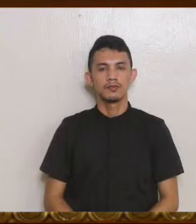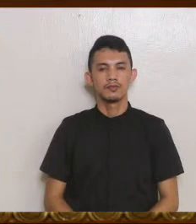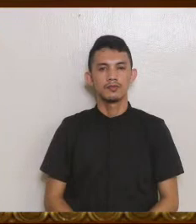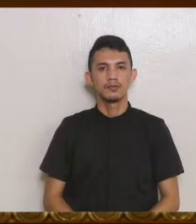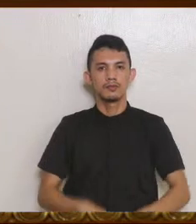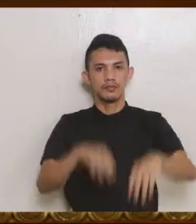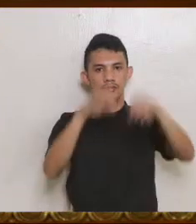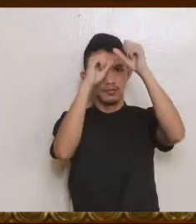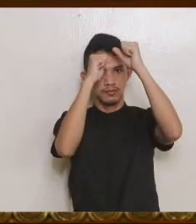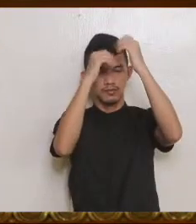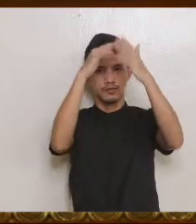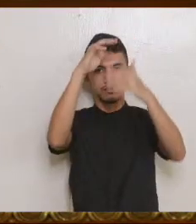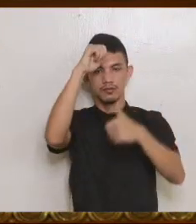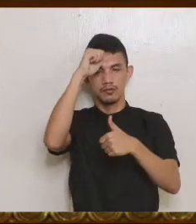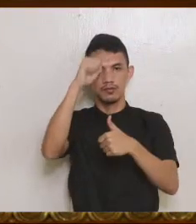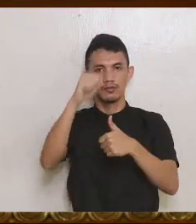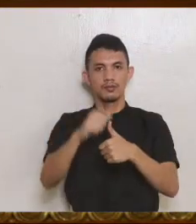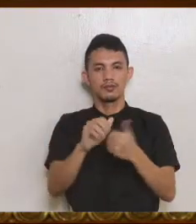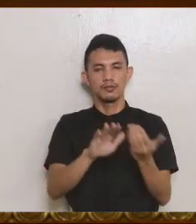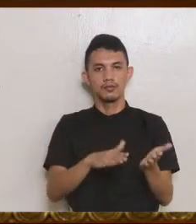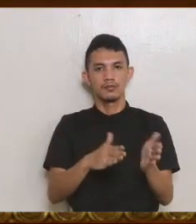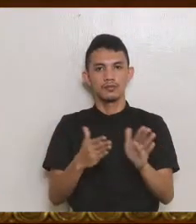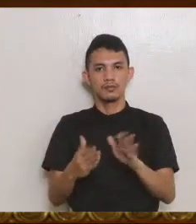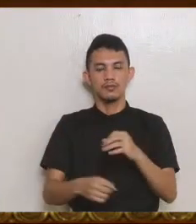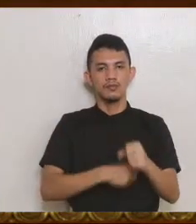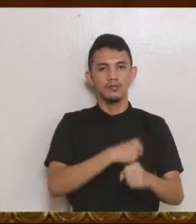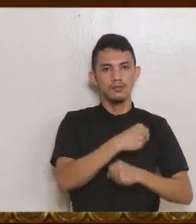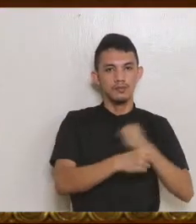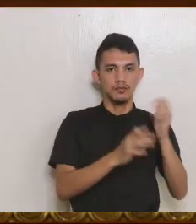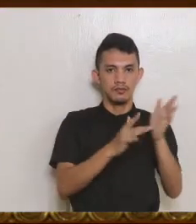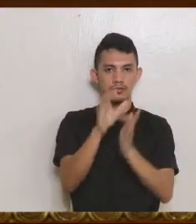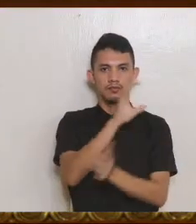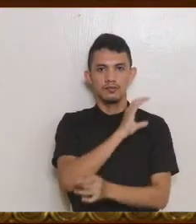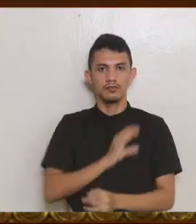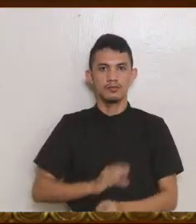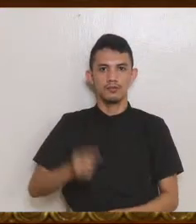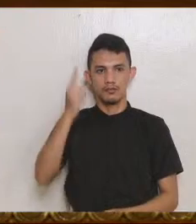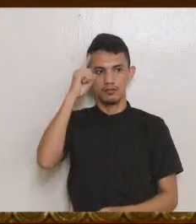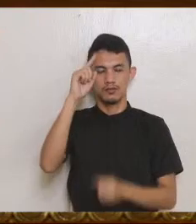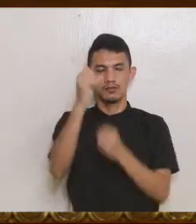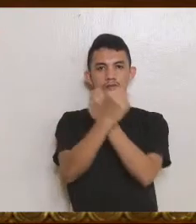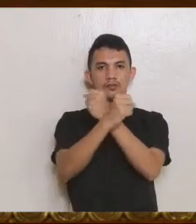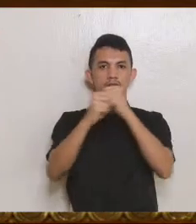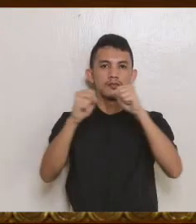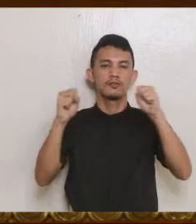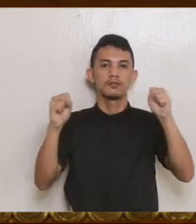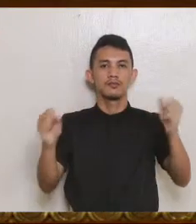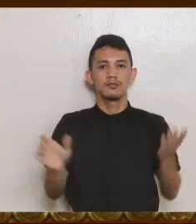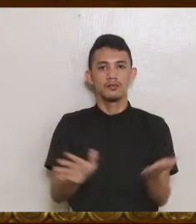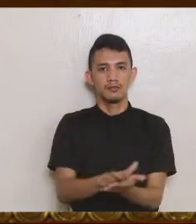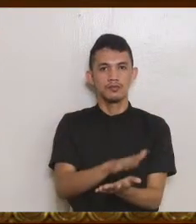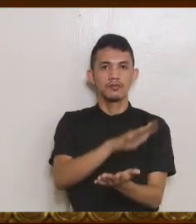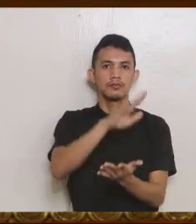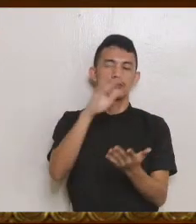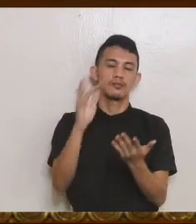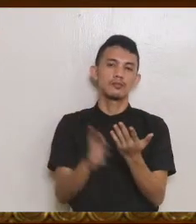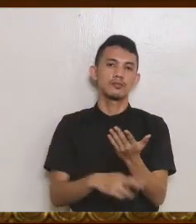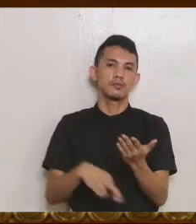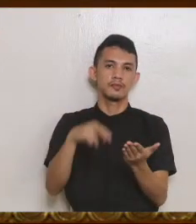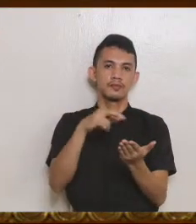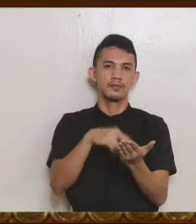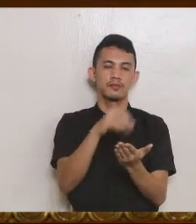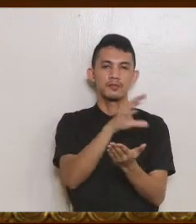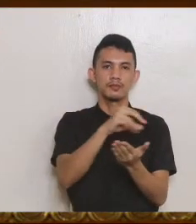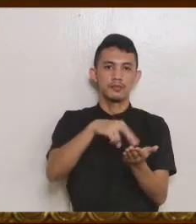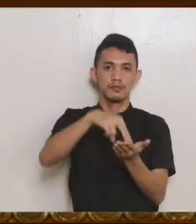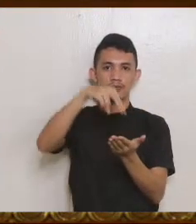Amahan sa paghandom sa kamatayon nga giantos ni Jesucristo alang sa among kaluwasan, sa iyang mahimayaong pagkabanhaw ug sa iyang